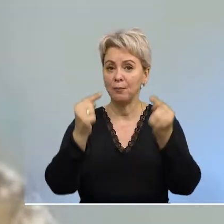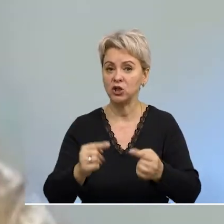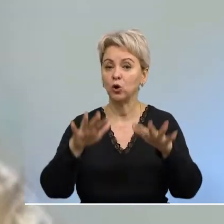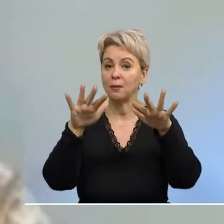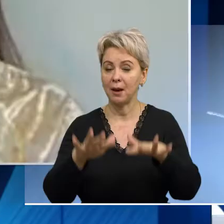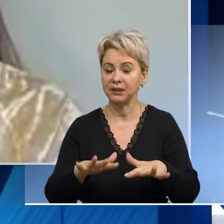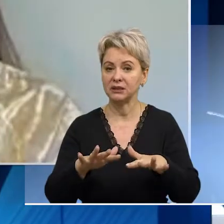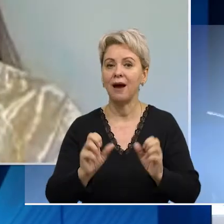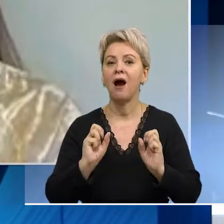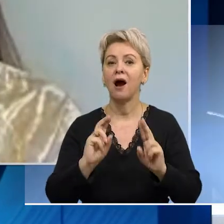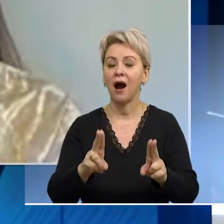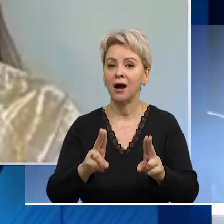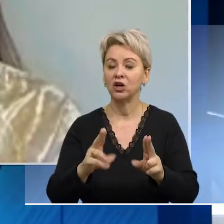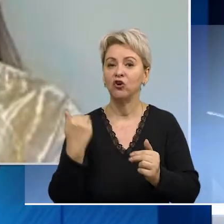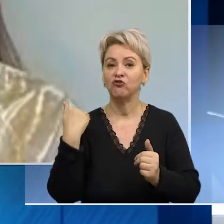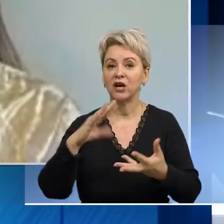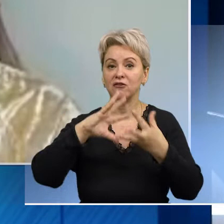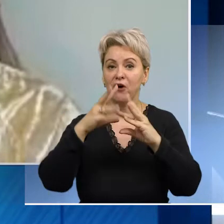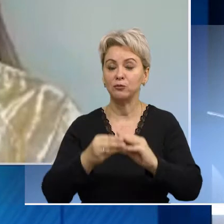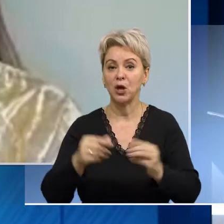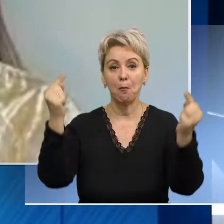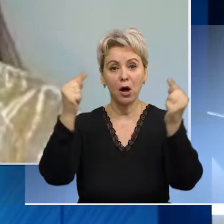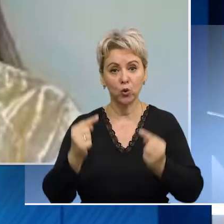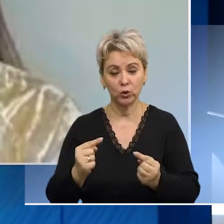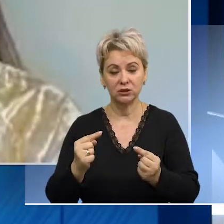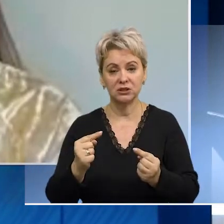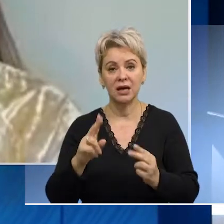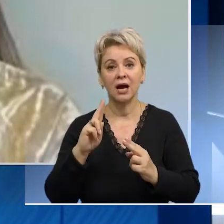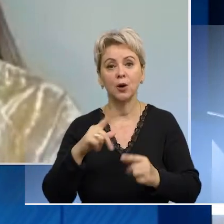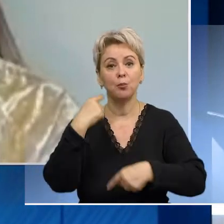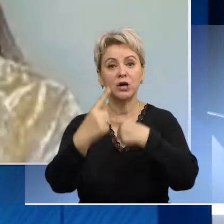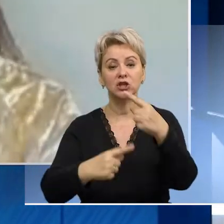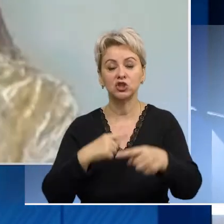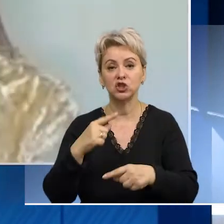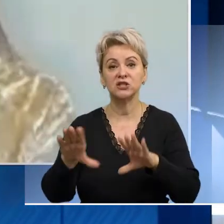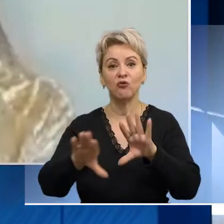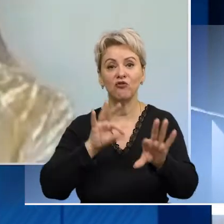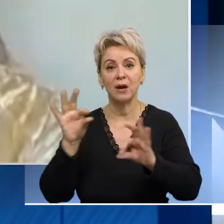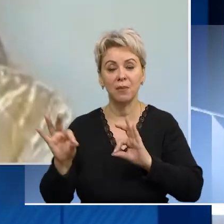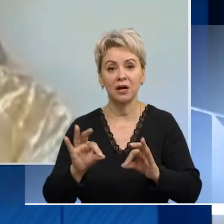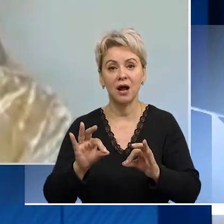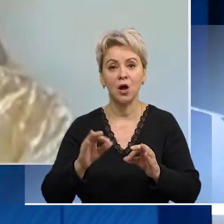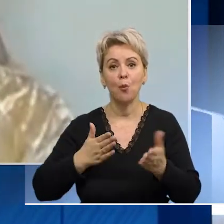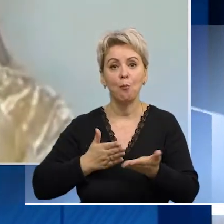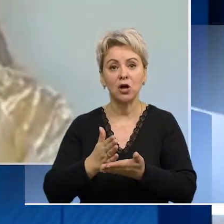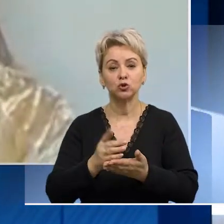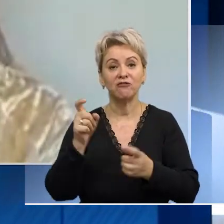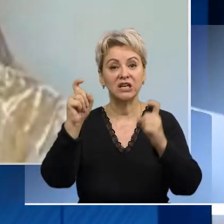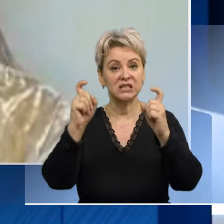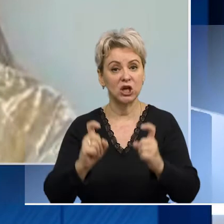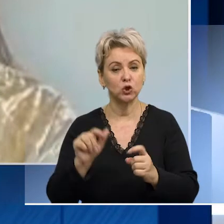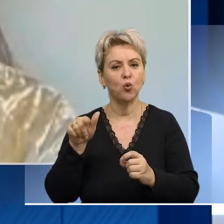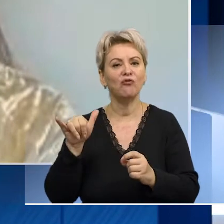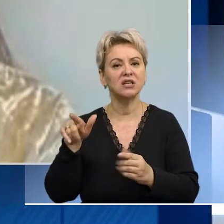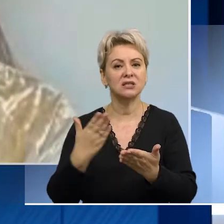определенным объектам. А как вы вообще подходите к процессу выбора маршрута? Вы